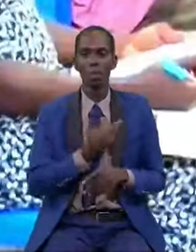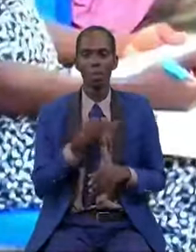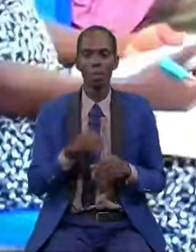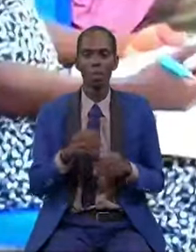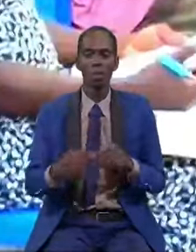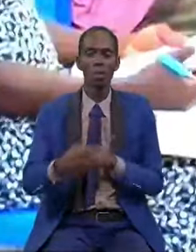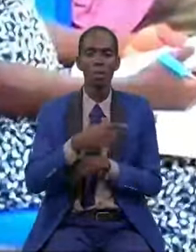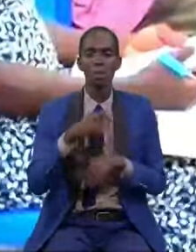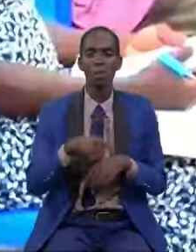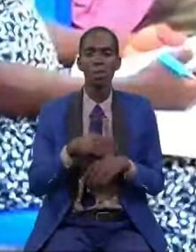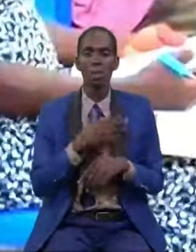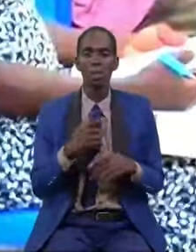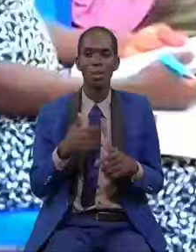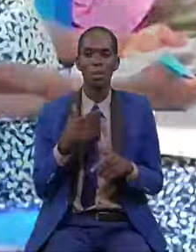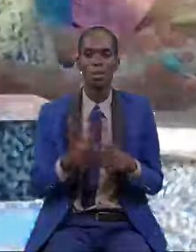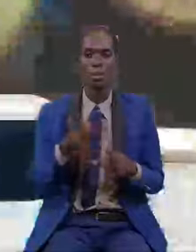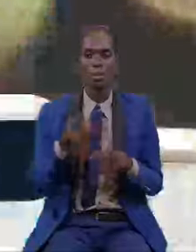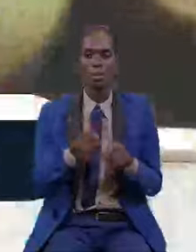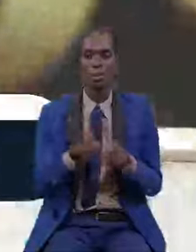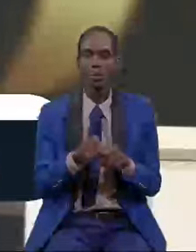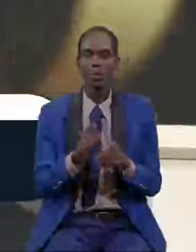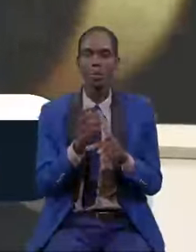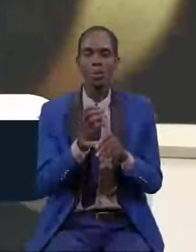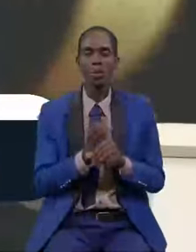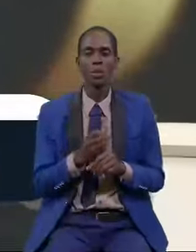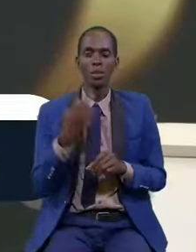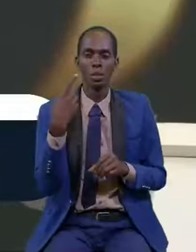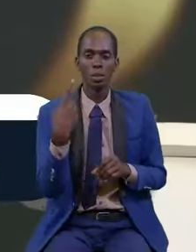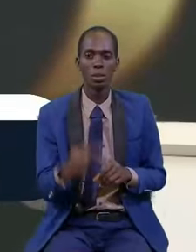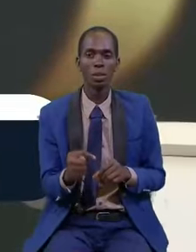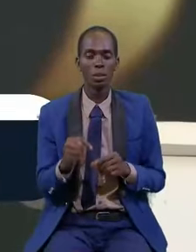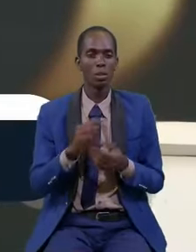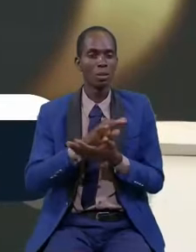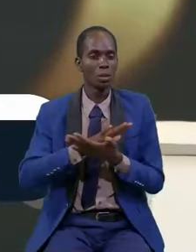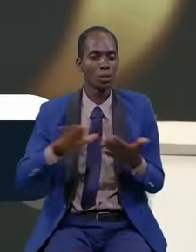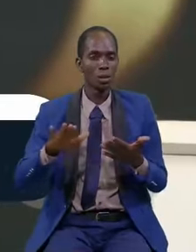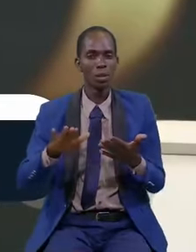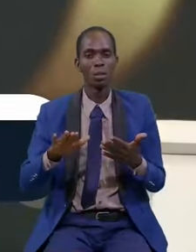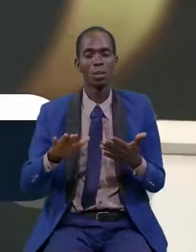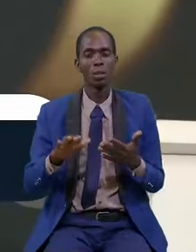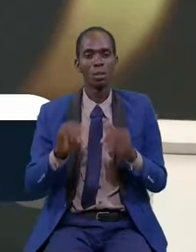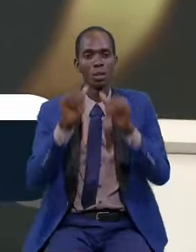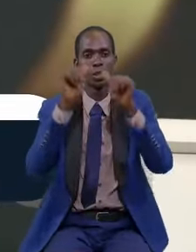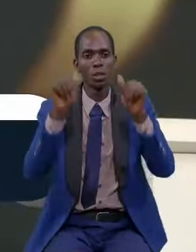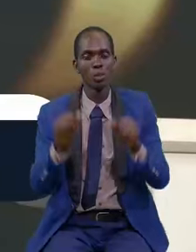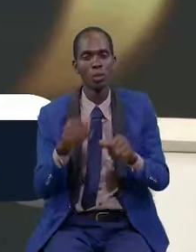par-dessous et on reçoit aussi l'empreinte du Père.